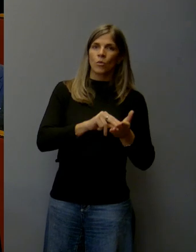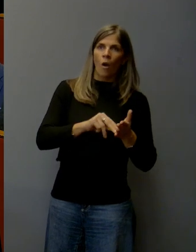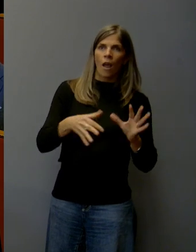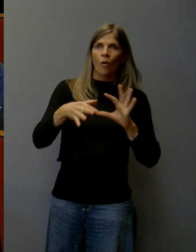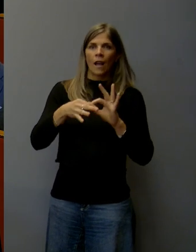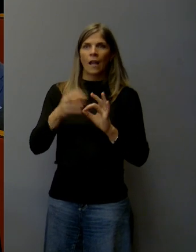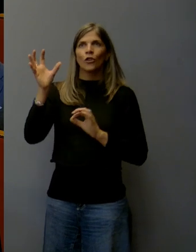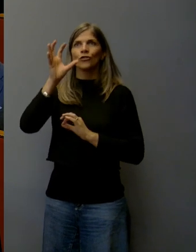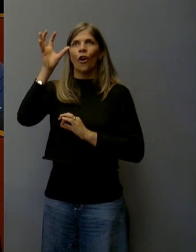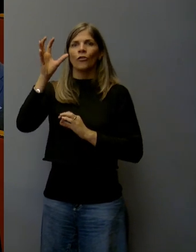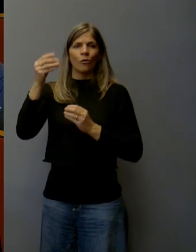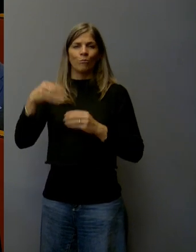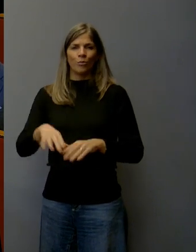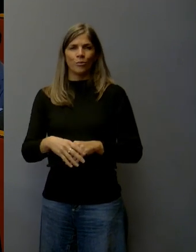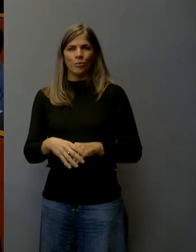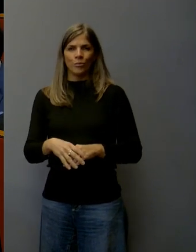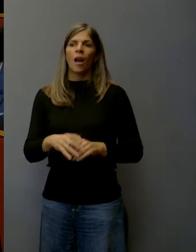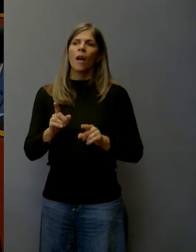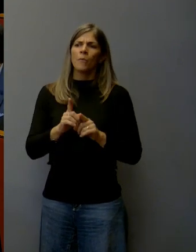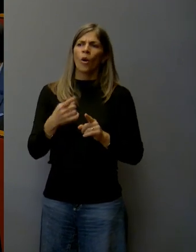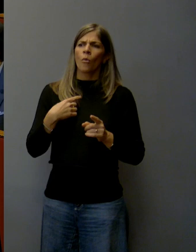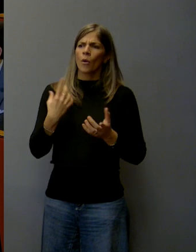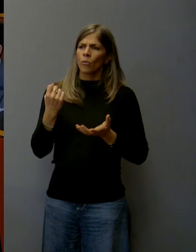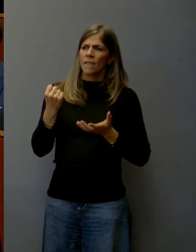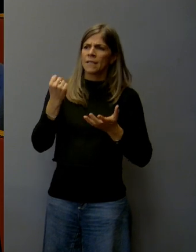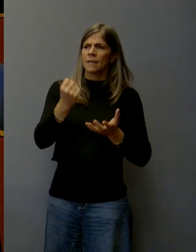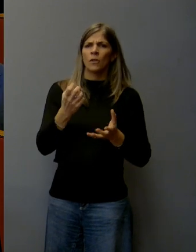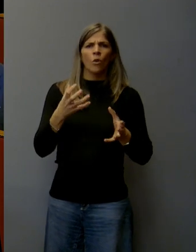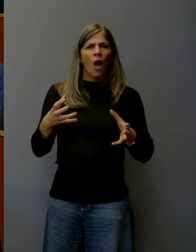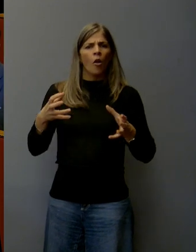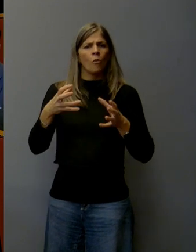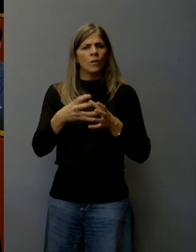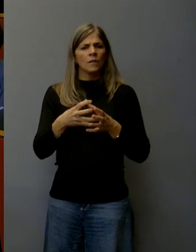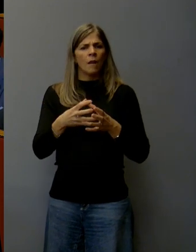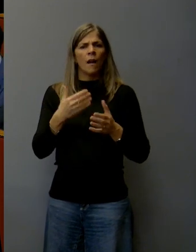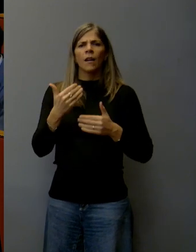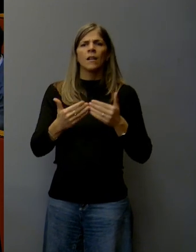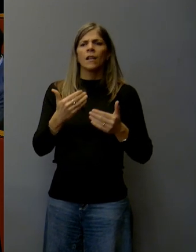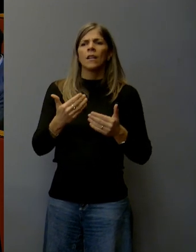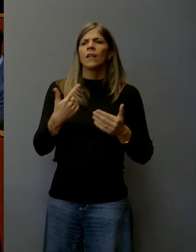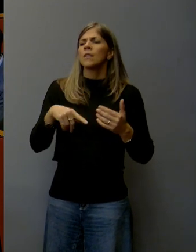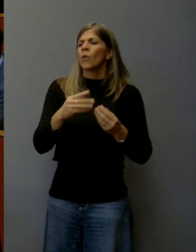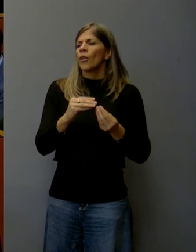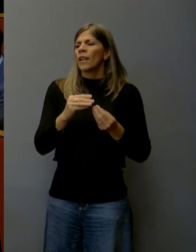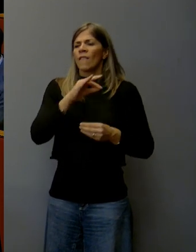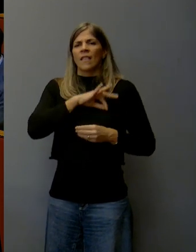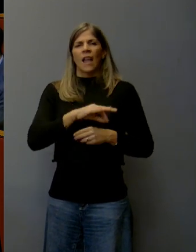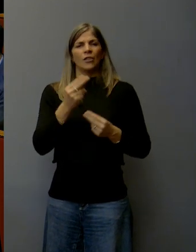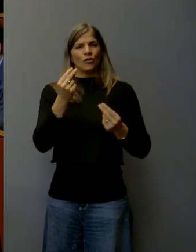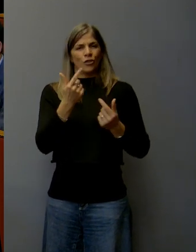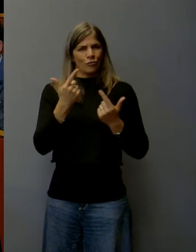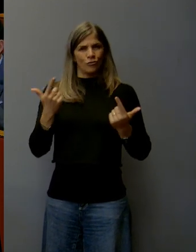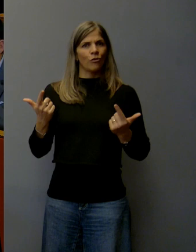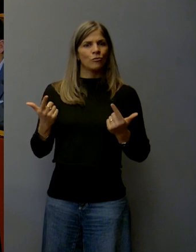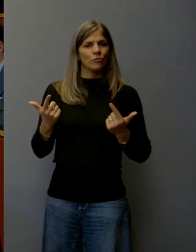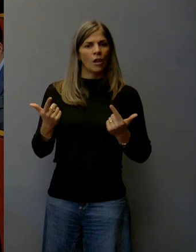certi versi è anche un investimento fatto da parte della Comunità che però non si riesce a capitalizzare non si riesce a capitalizzare